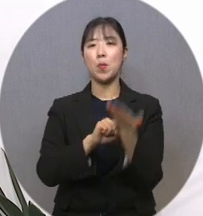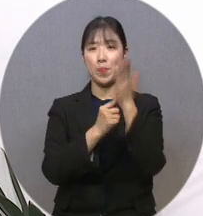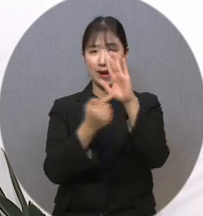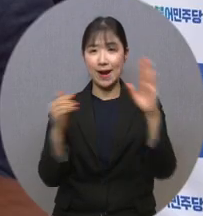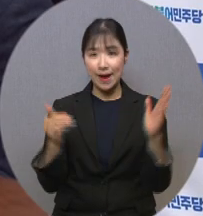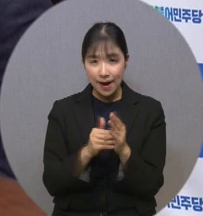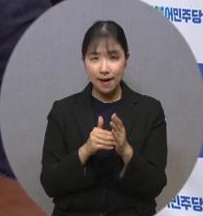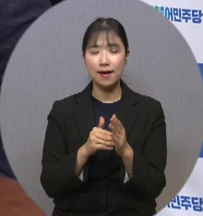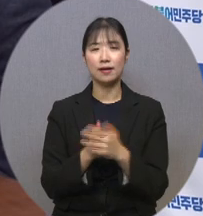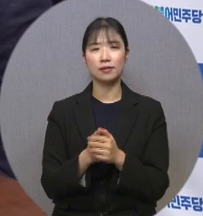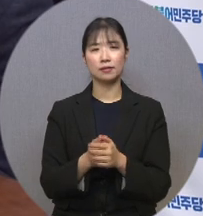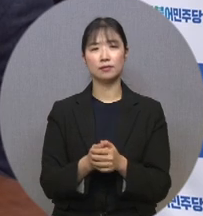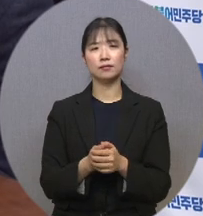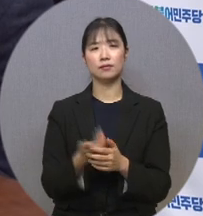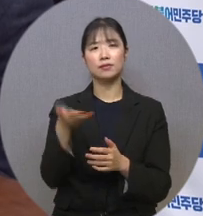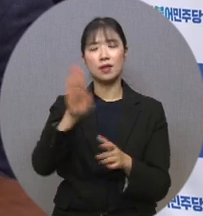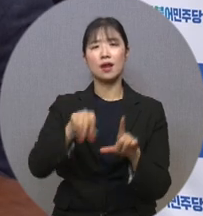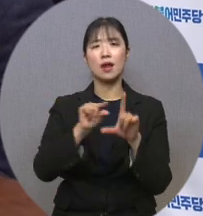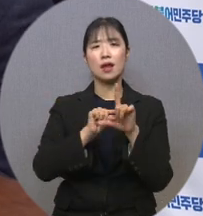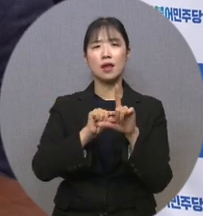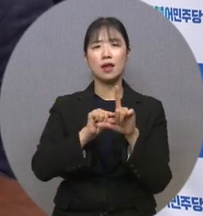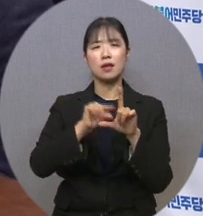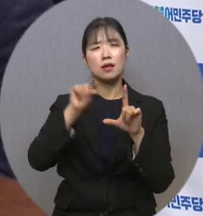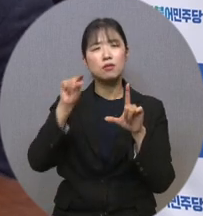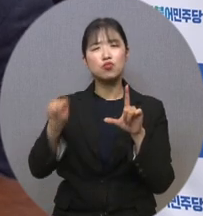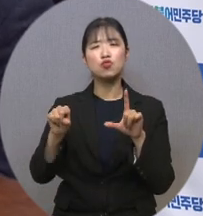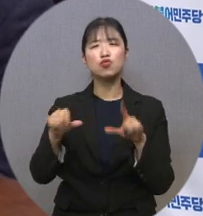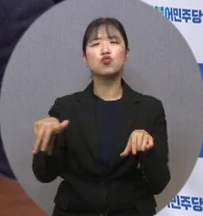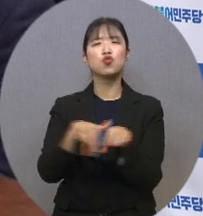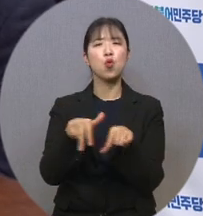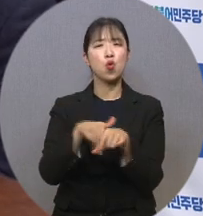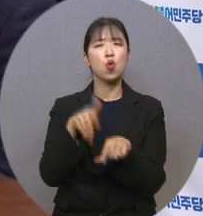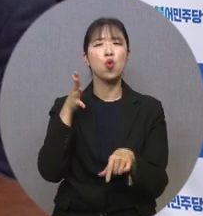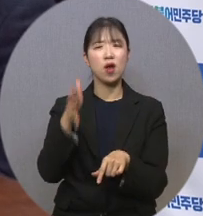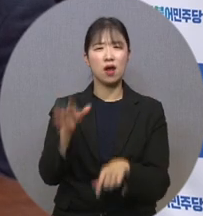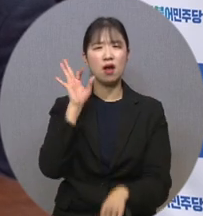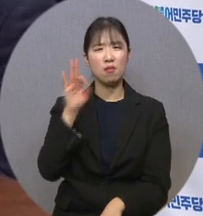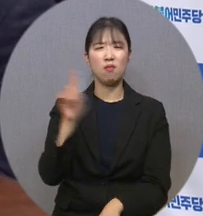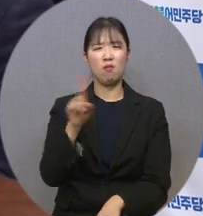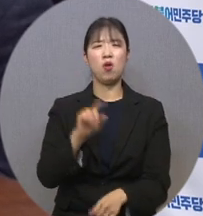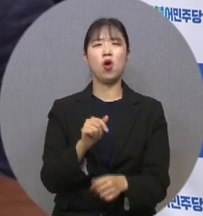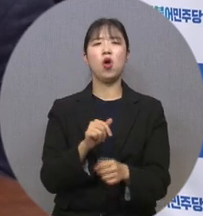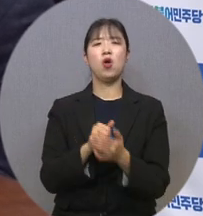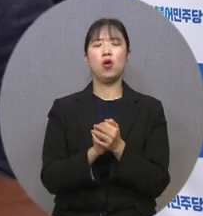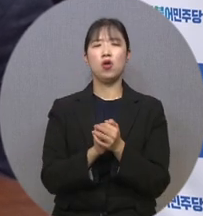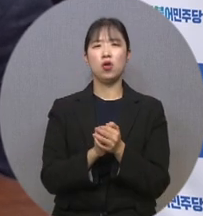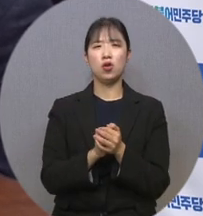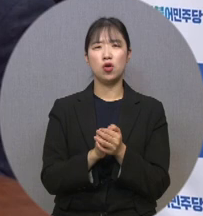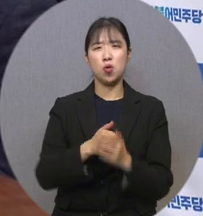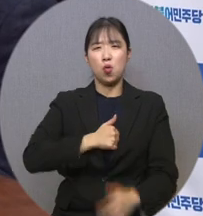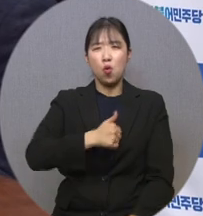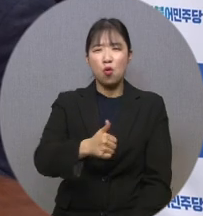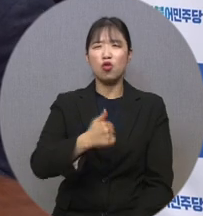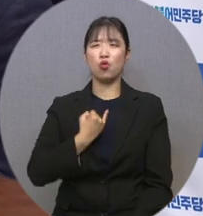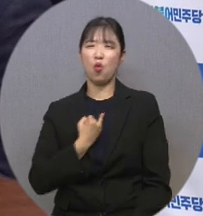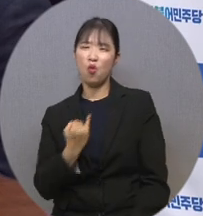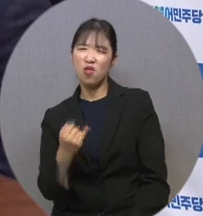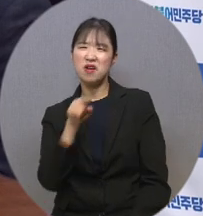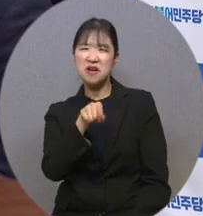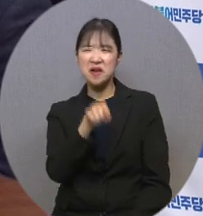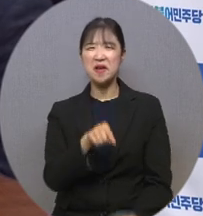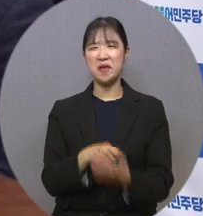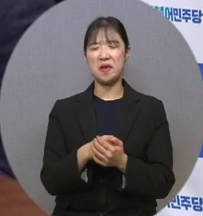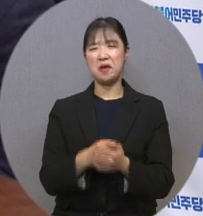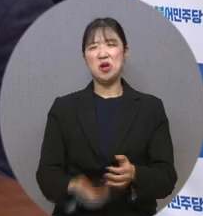발의를 했는데 근데 일부 종교계에서 이제 그게 뭐 동성애 뭐 촉진시킨다라는